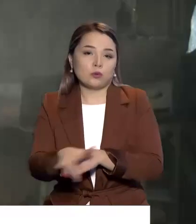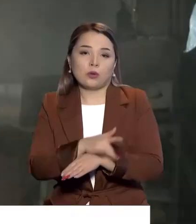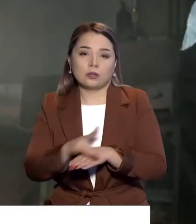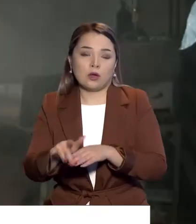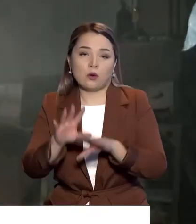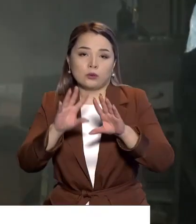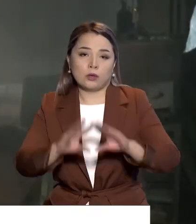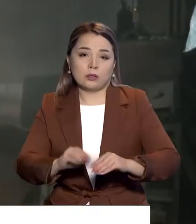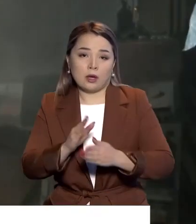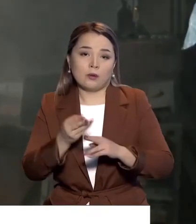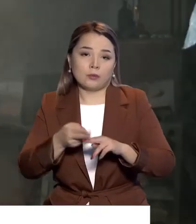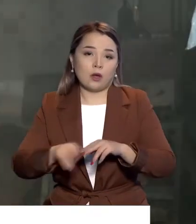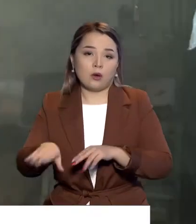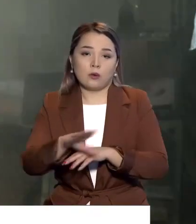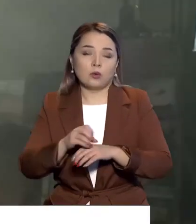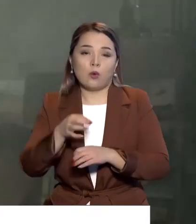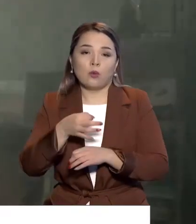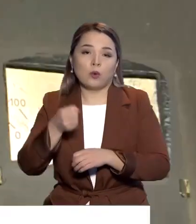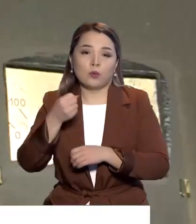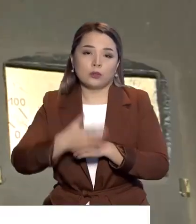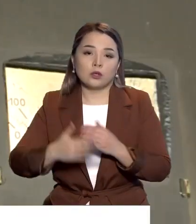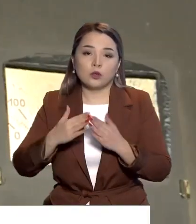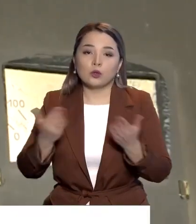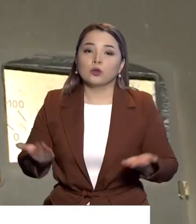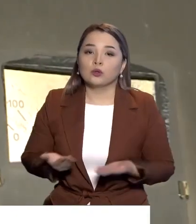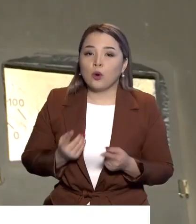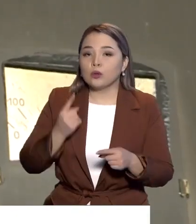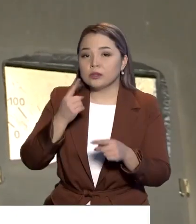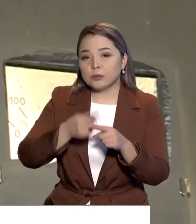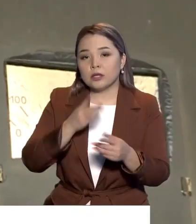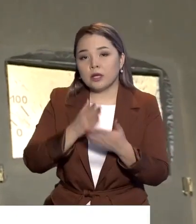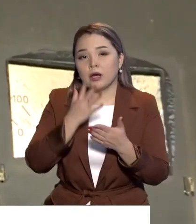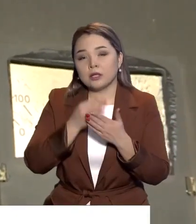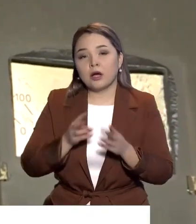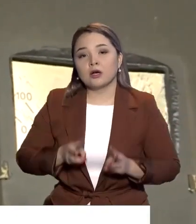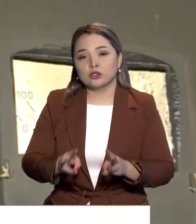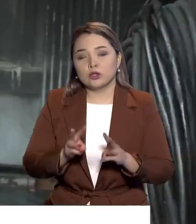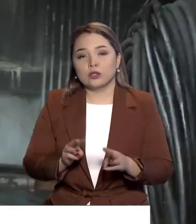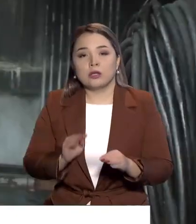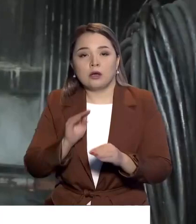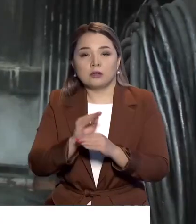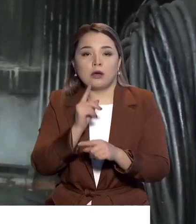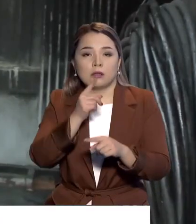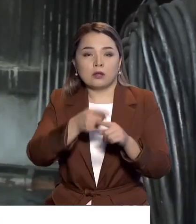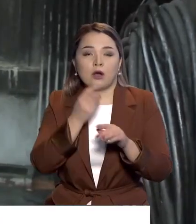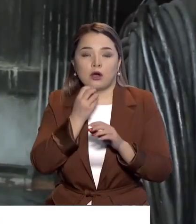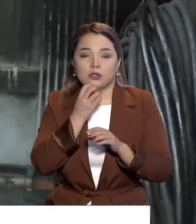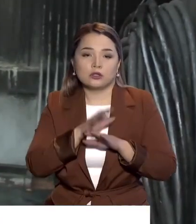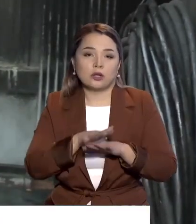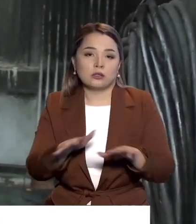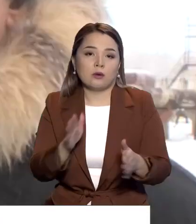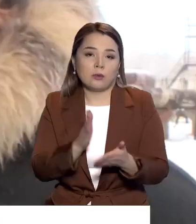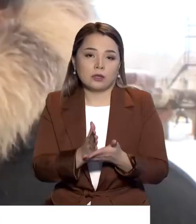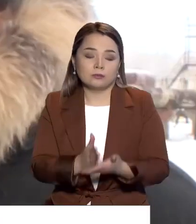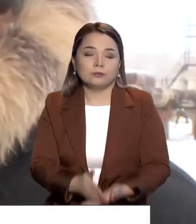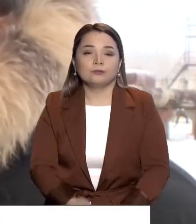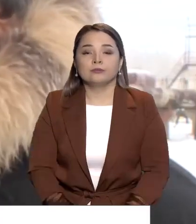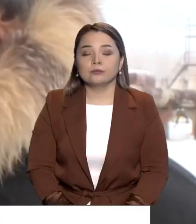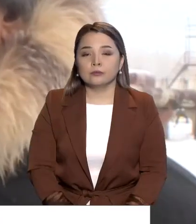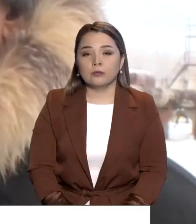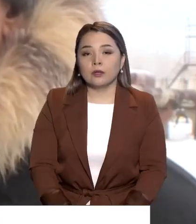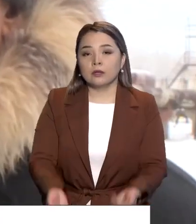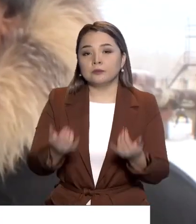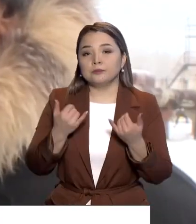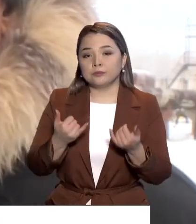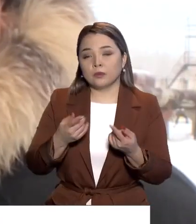өшірген. Қазір осы орталыққа қосылған барлық тұрғын үйлерге қосымша қазандықтардан жылу беріліп жатыр. Сейчас организован штаб